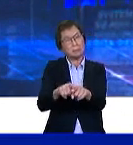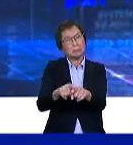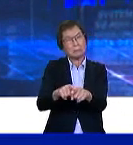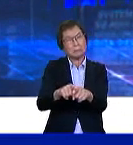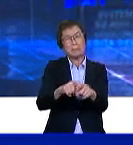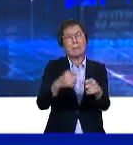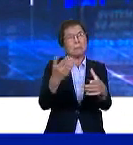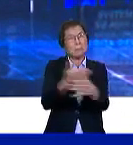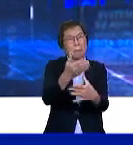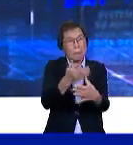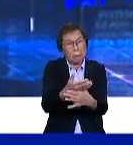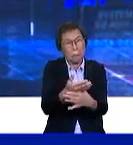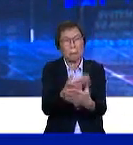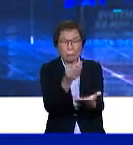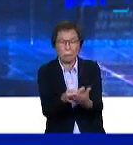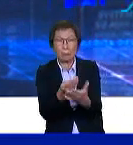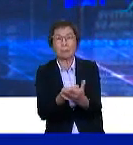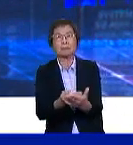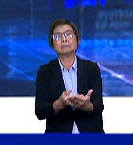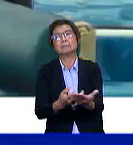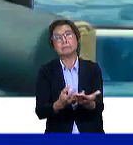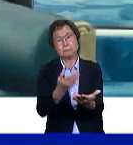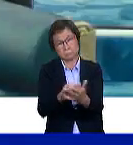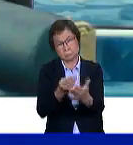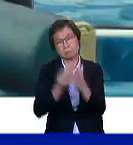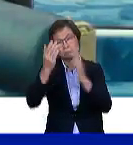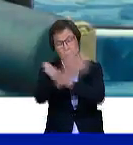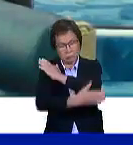menjejaskan kedudukan keuangan negara.